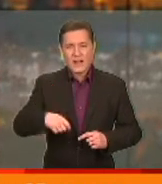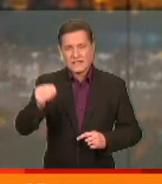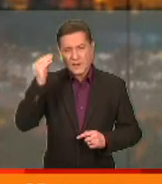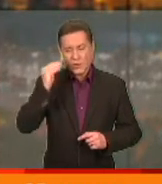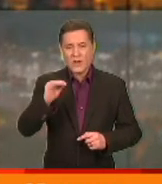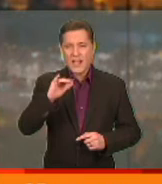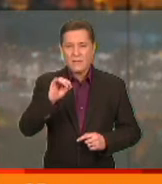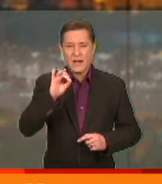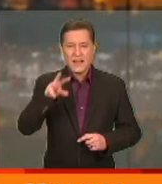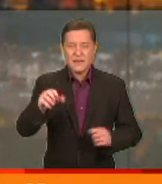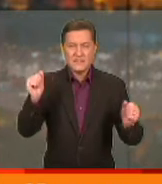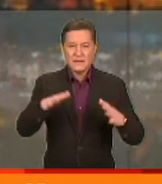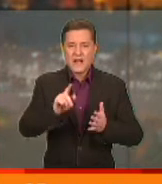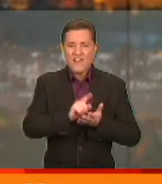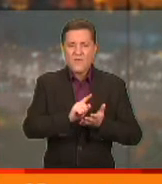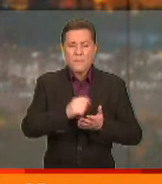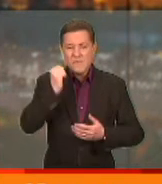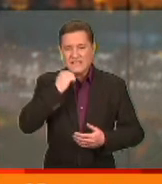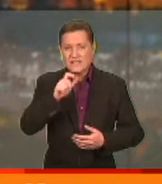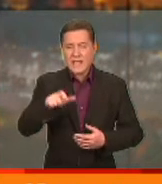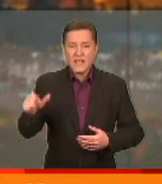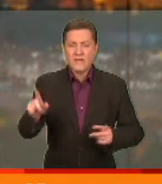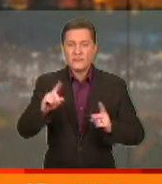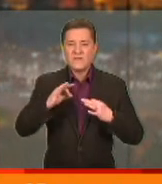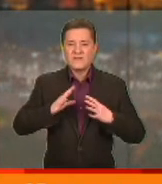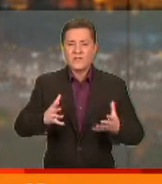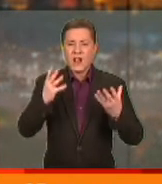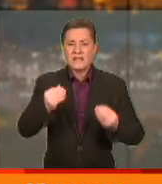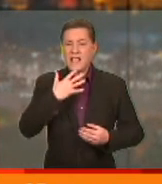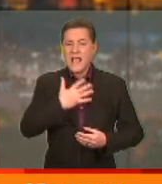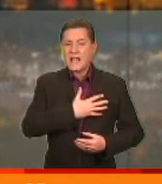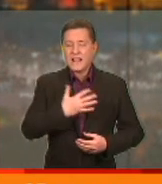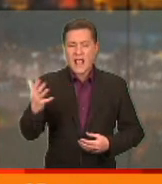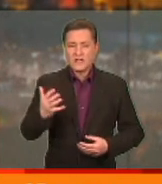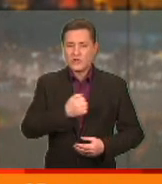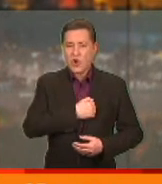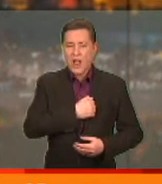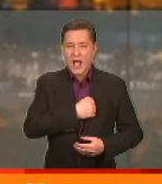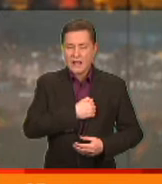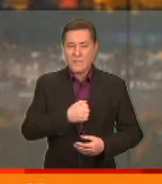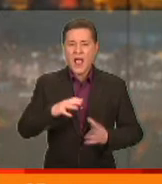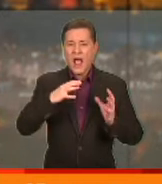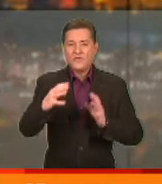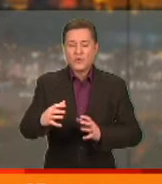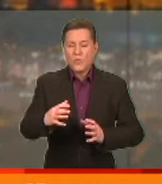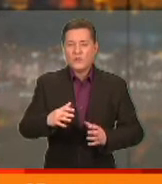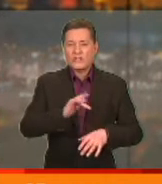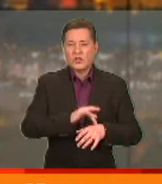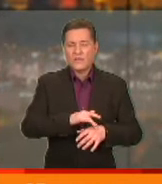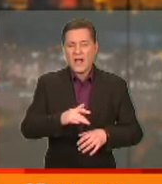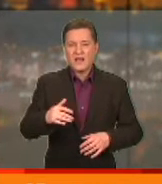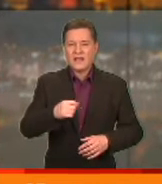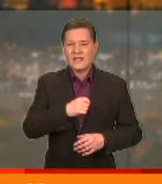Ібрагім, зібрав пенсіонерів, аби ті відсвяткували День радянської армії. Автобус із шанувальниками радянського минулого, з